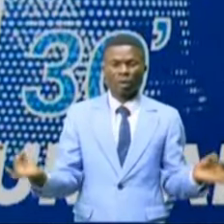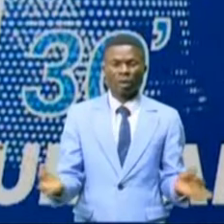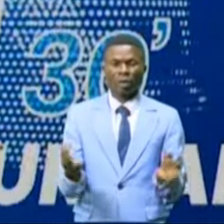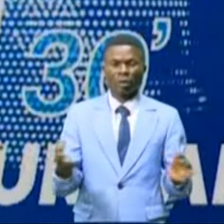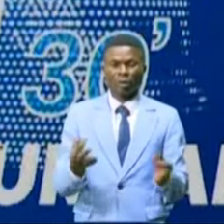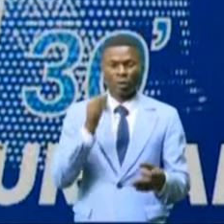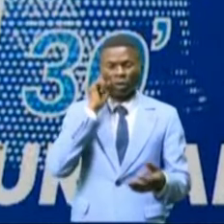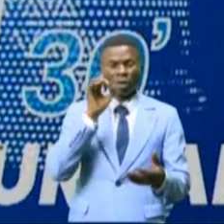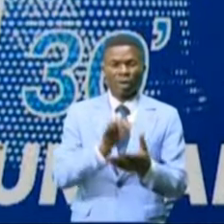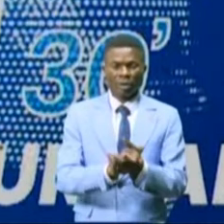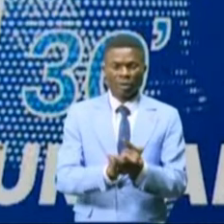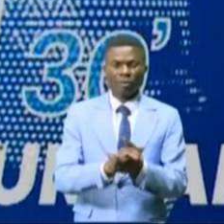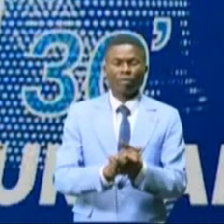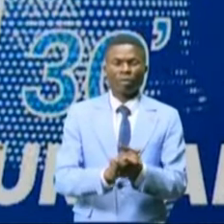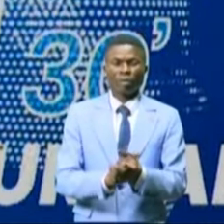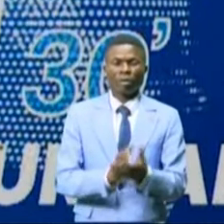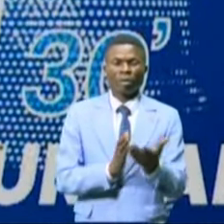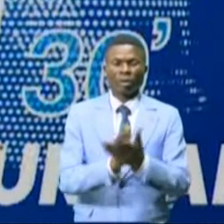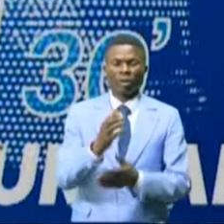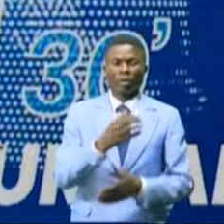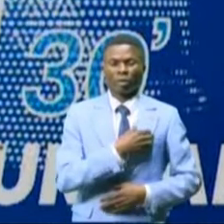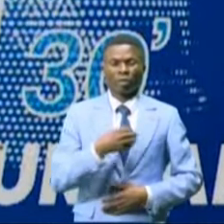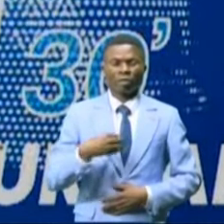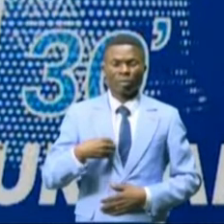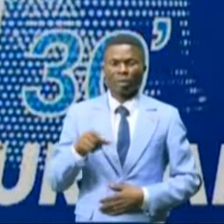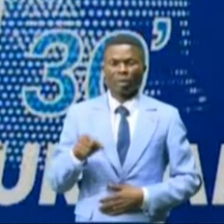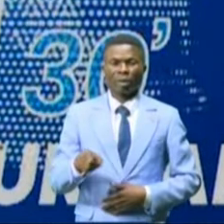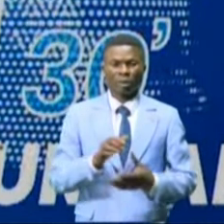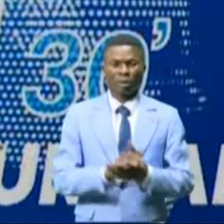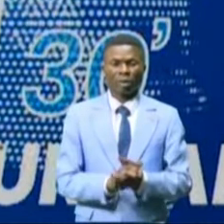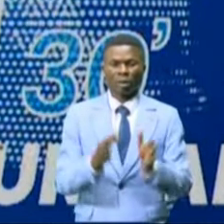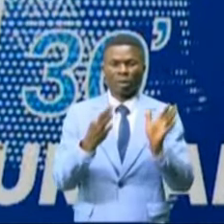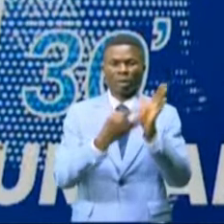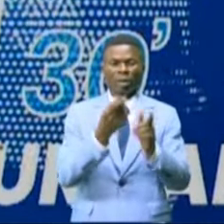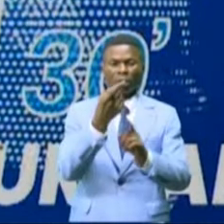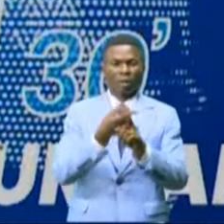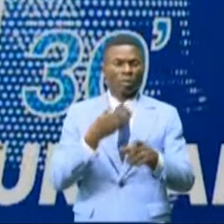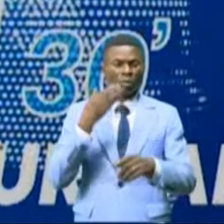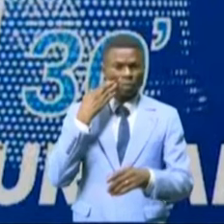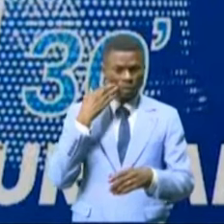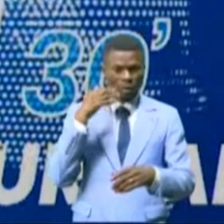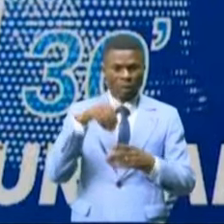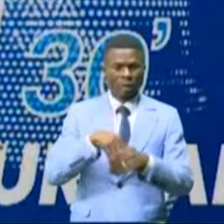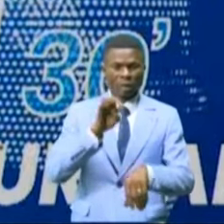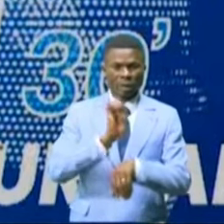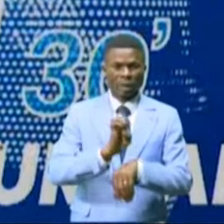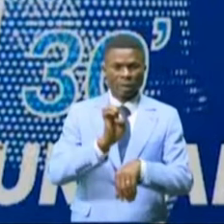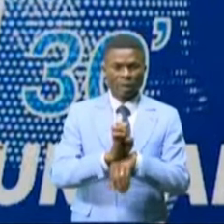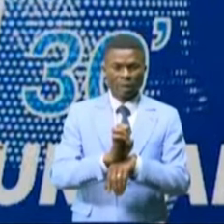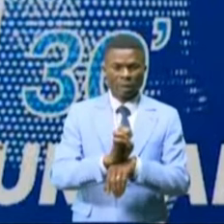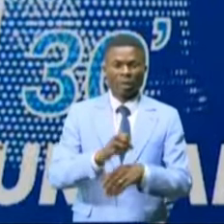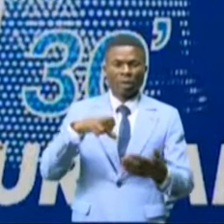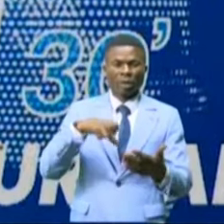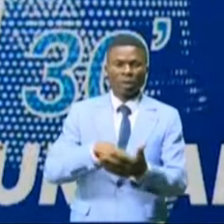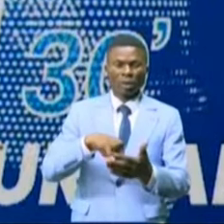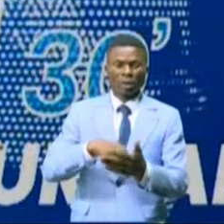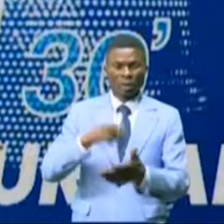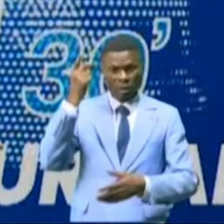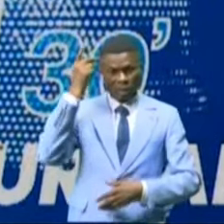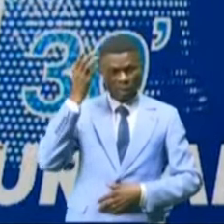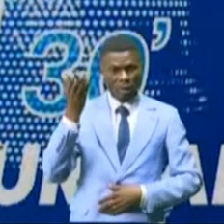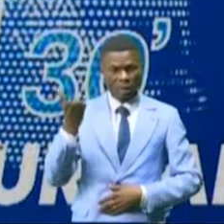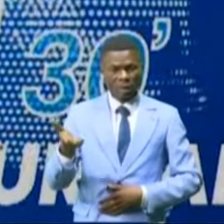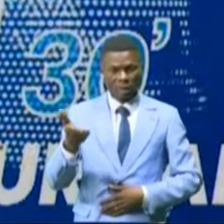célébration de la Journée internationale des droits de femmes le 8 mars. C'était dans la cathédrale du Saint-Conteneur ici à